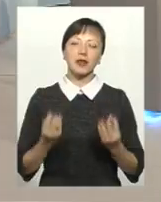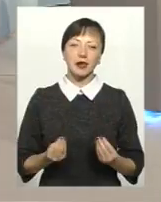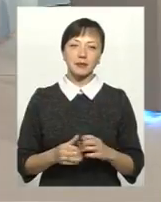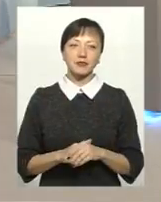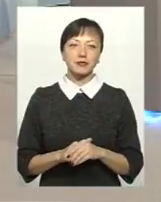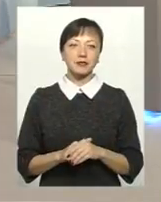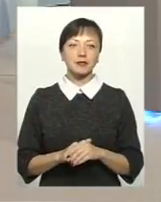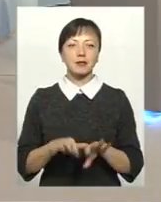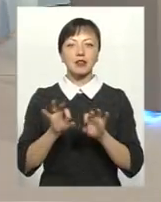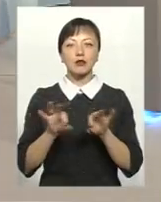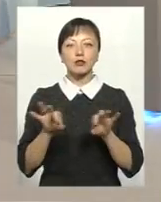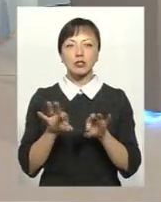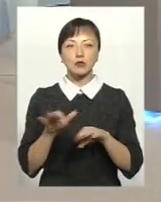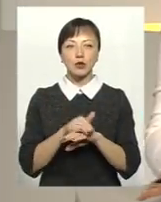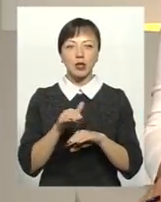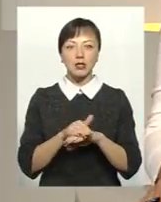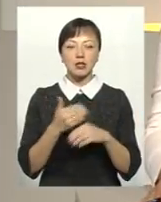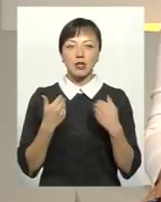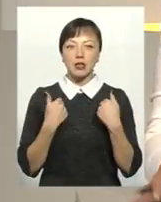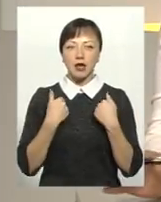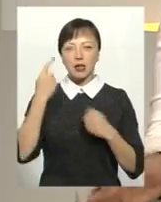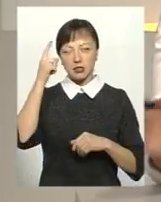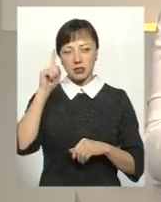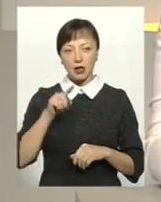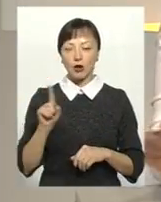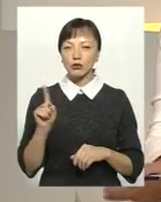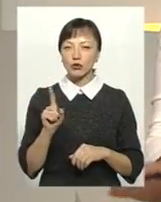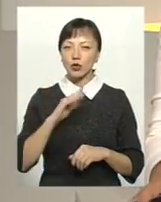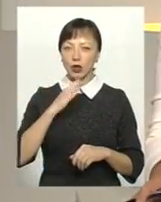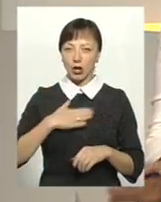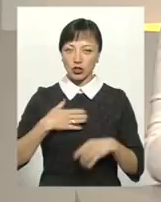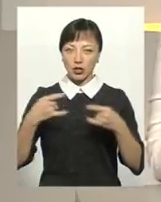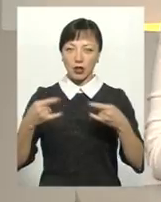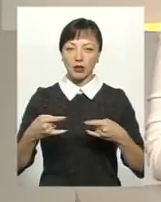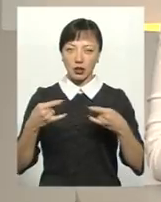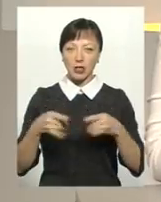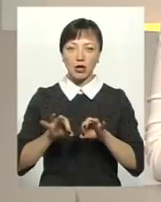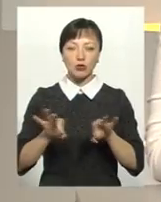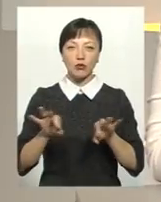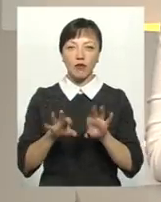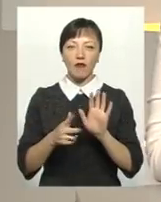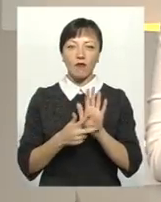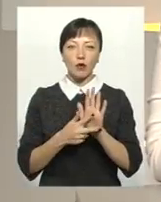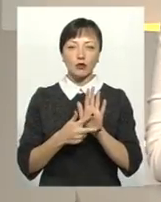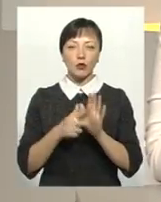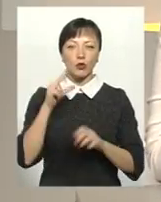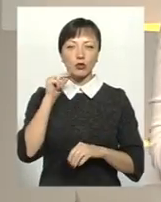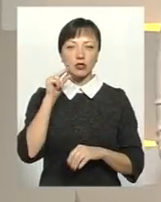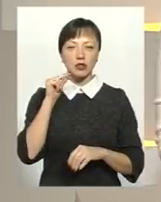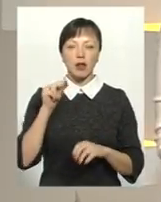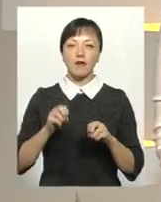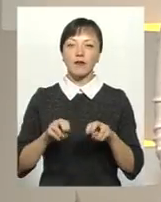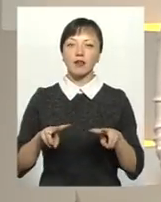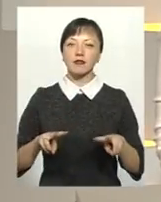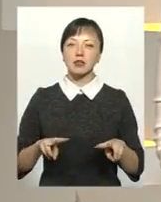день. Розкажіть, будь ласка, я знаю, що наш канал також транслював, що 8 числа